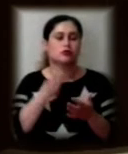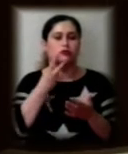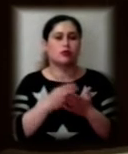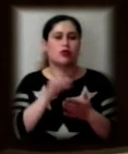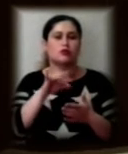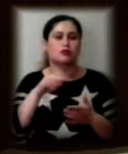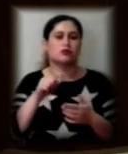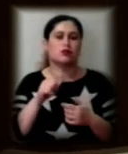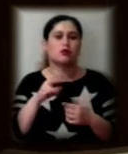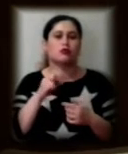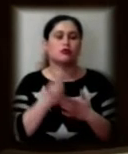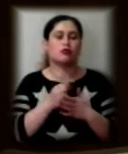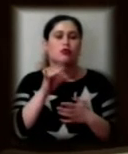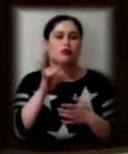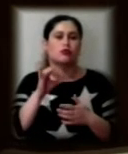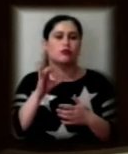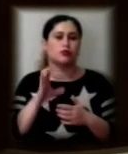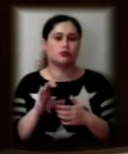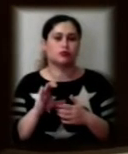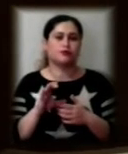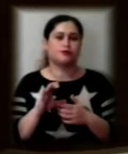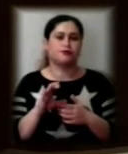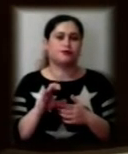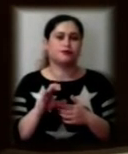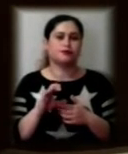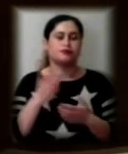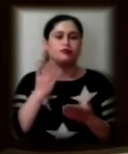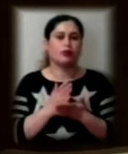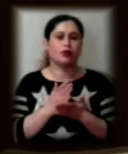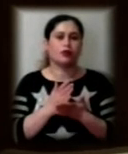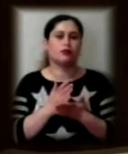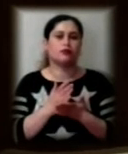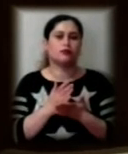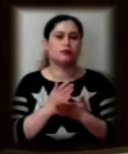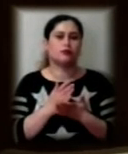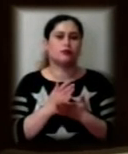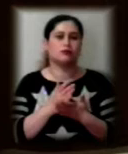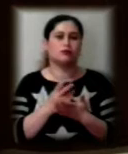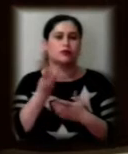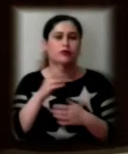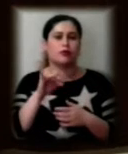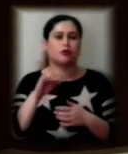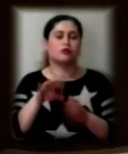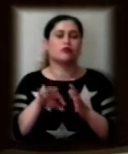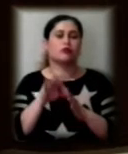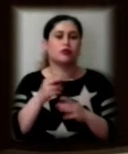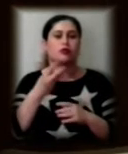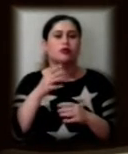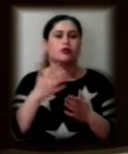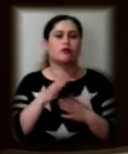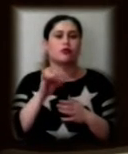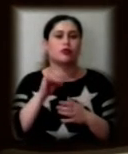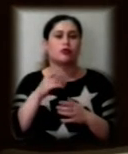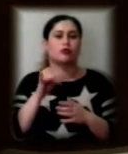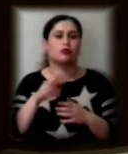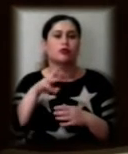до коронавірусу. Є два методи визначення. Це визначення імуноглобуліна М і